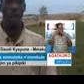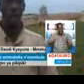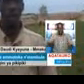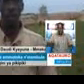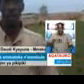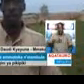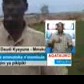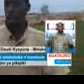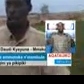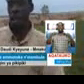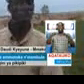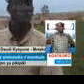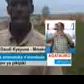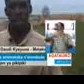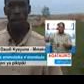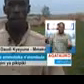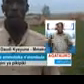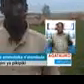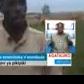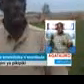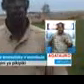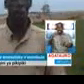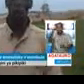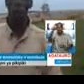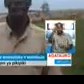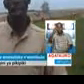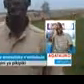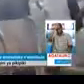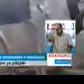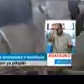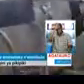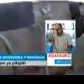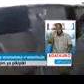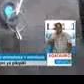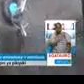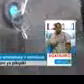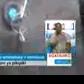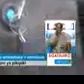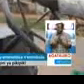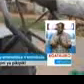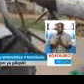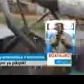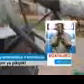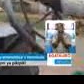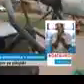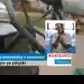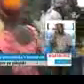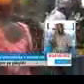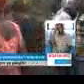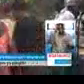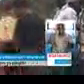nvuga ntambula wenna wonjagala ngenda kugenza oba mukyalo. Asabye gavumenti okumukwatizaako